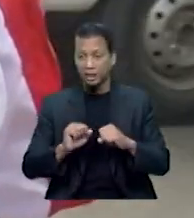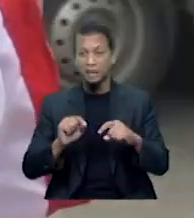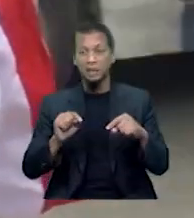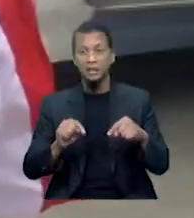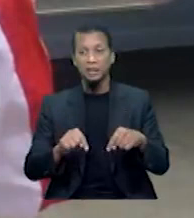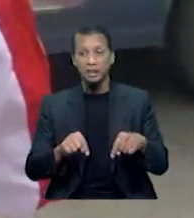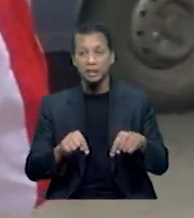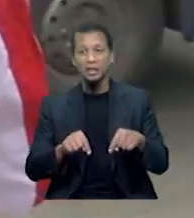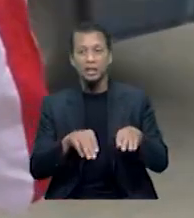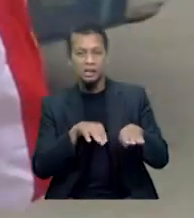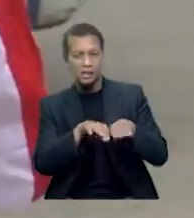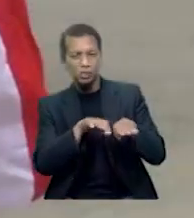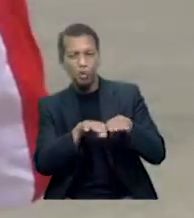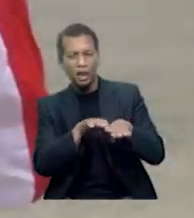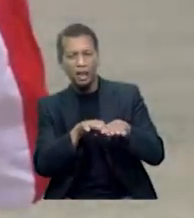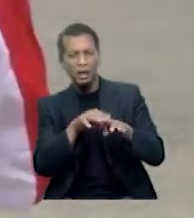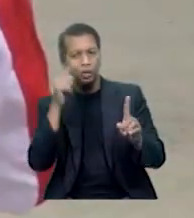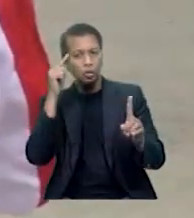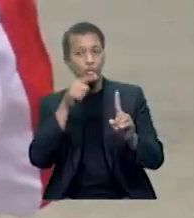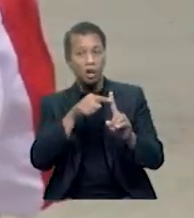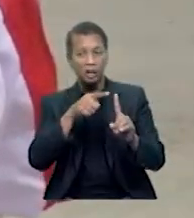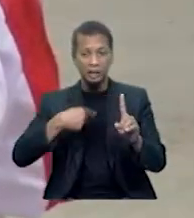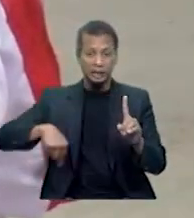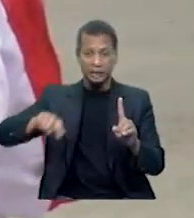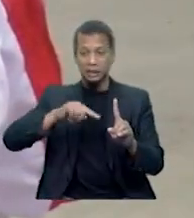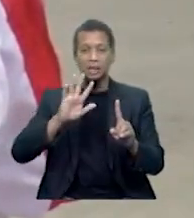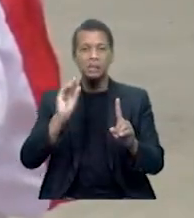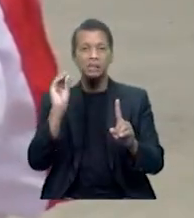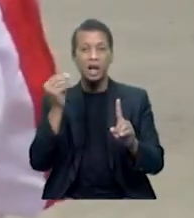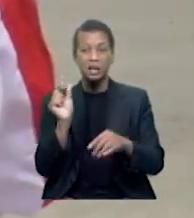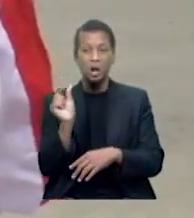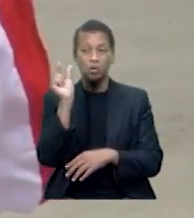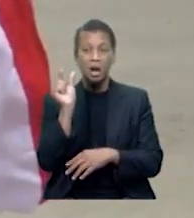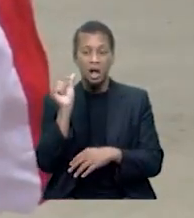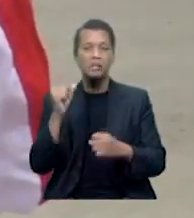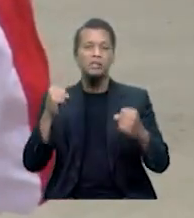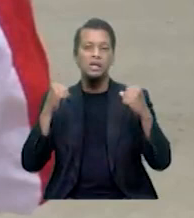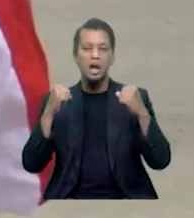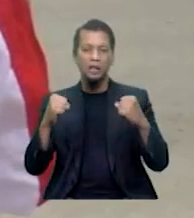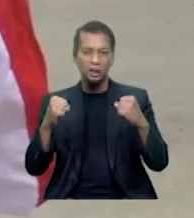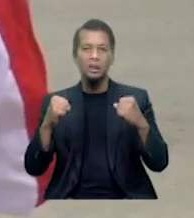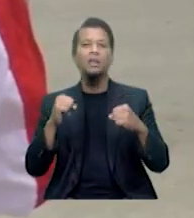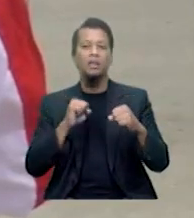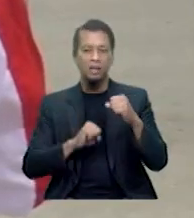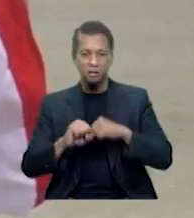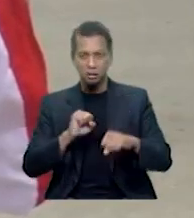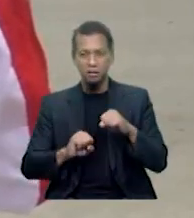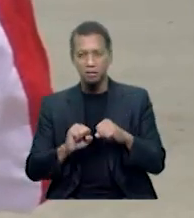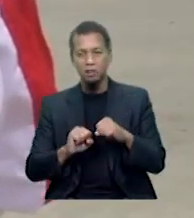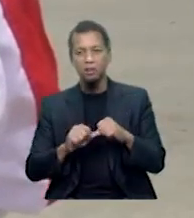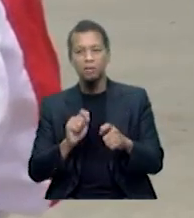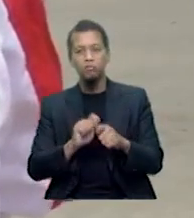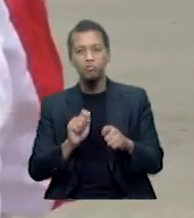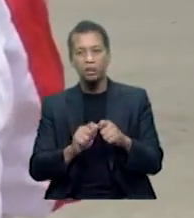untuk Jakarta Utara sehat dan sejahtera jadi kita laksanakan beberapa kegiatan yang langsung